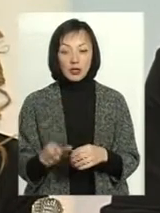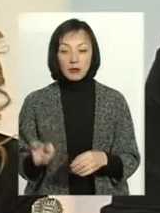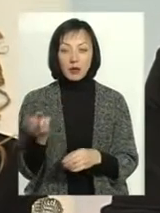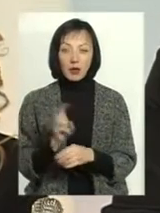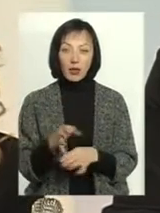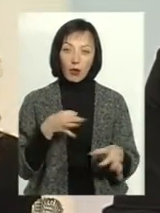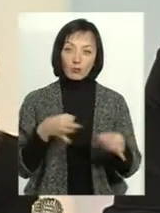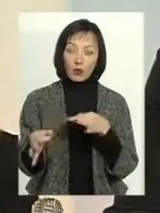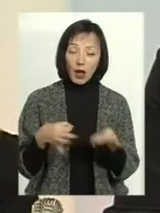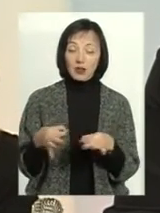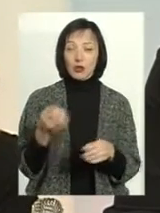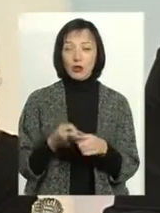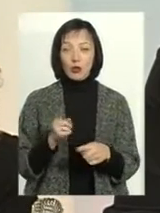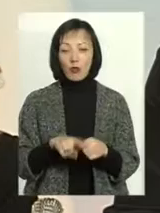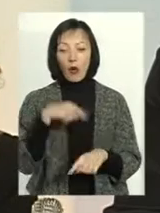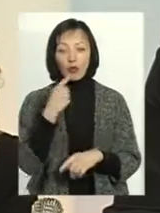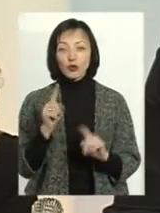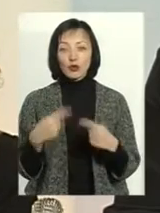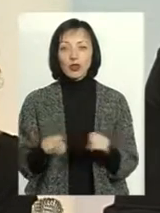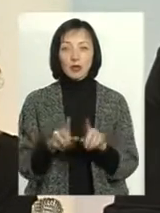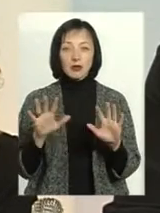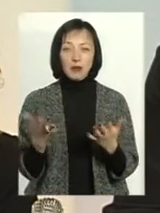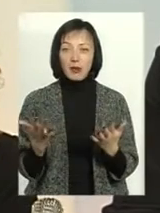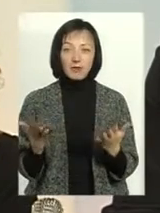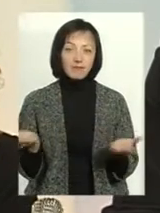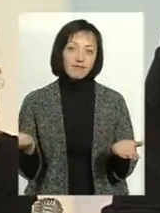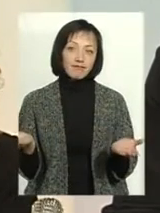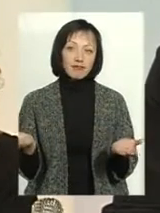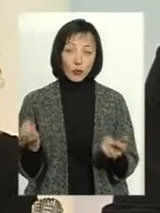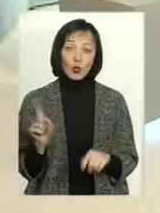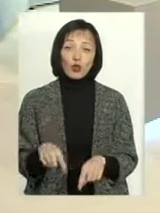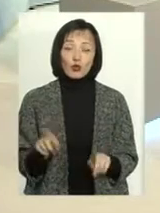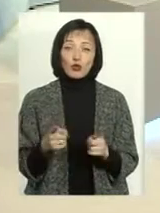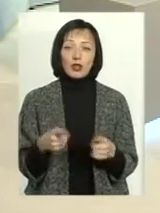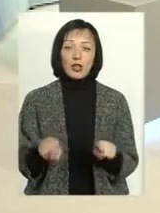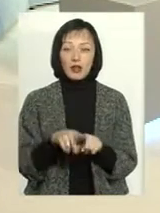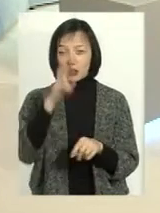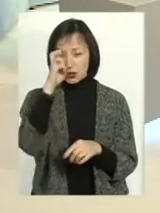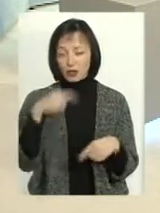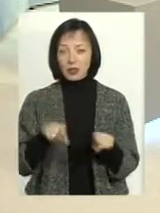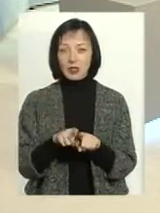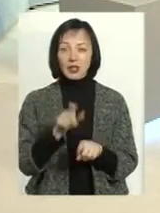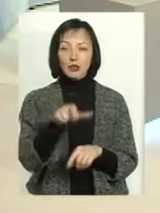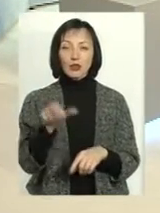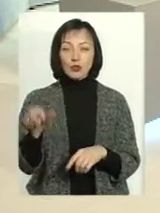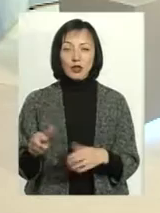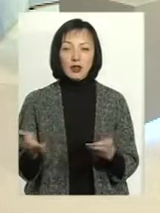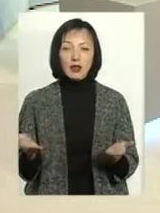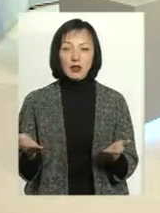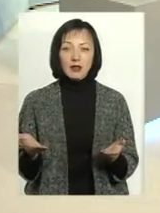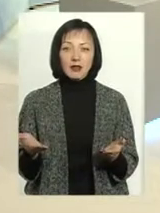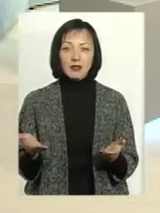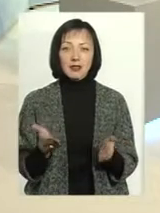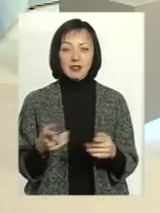приходить на консультацію. І тому говорити, чому так трапляються, тому що така держава, тому що такі люди, тому що